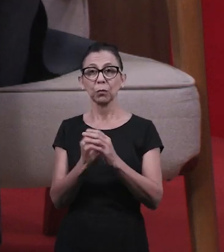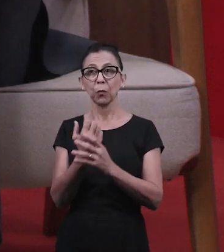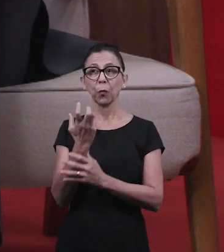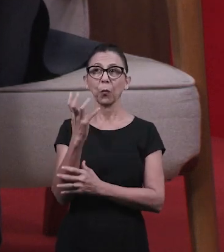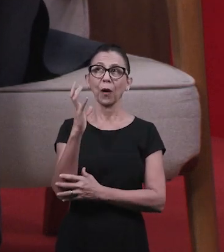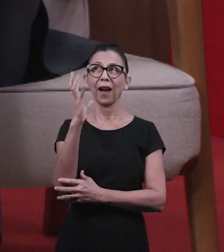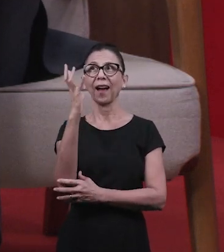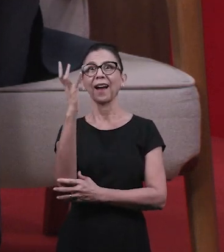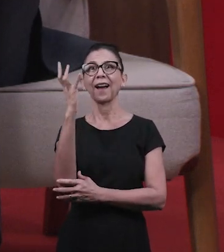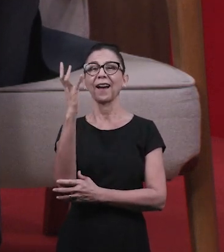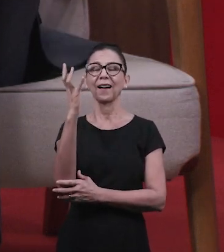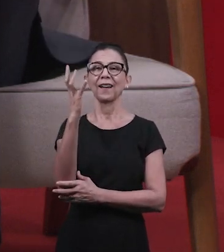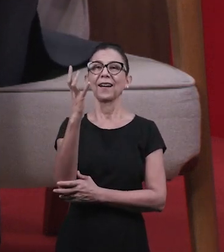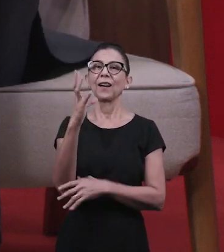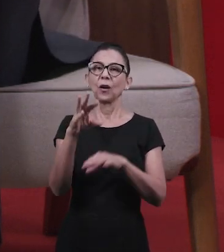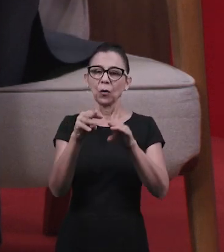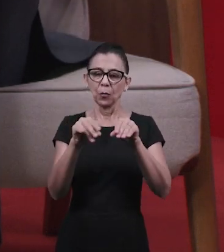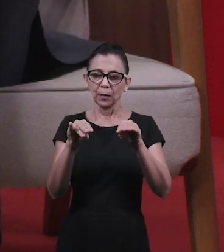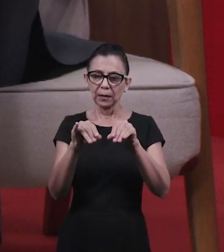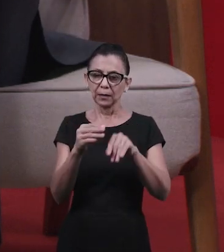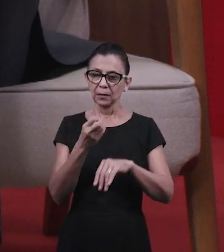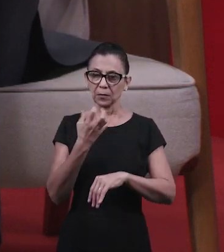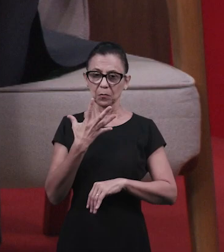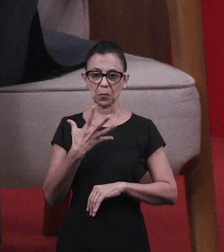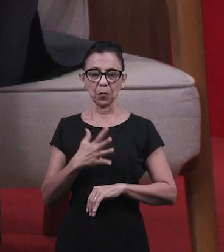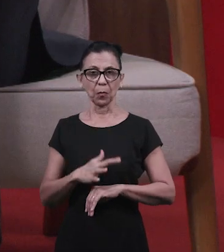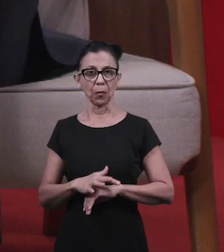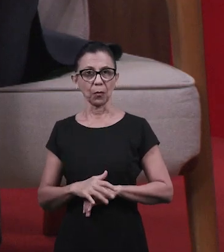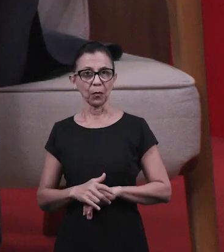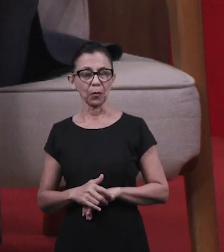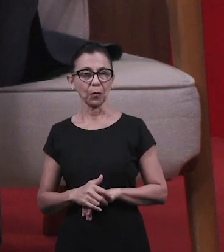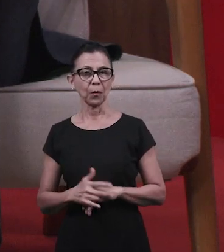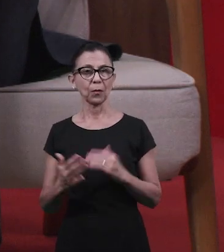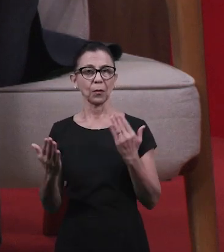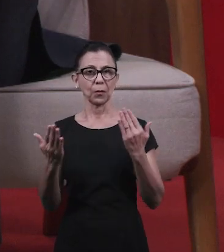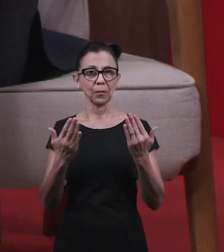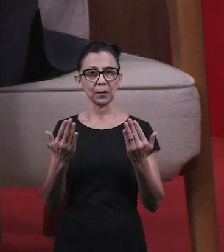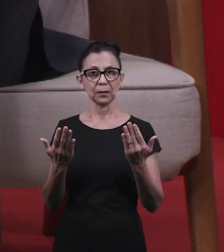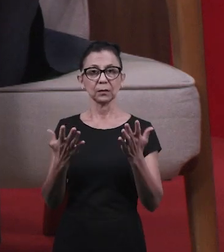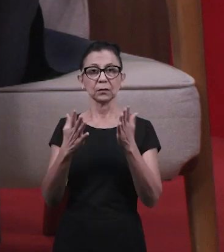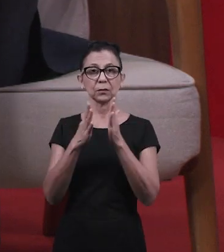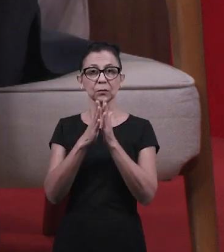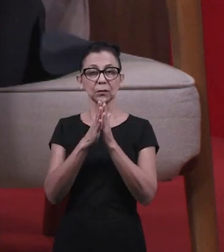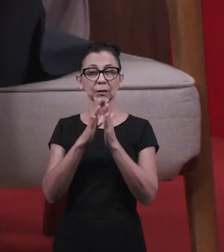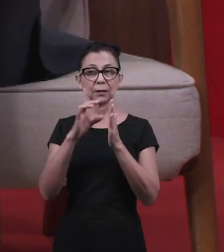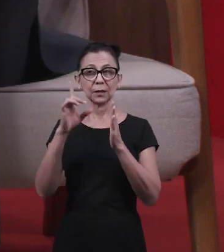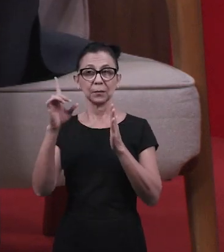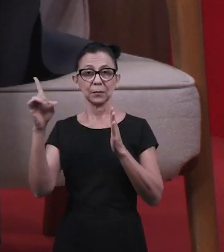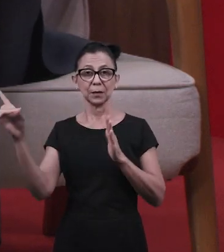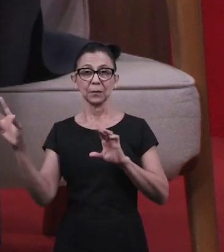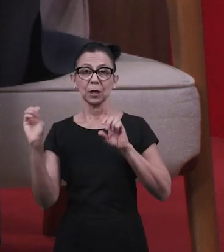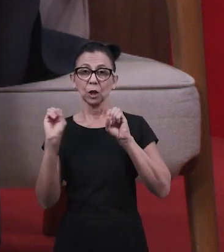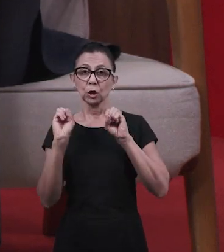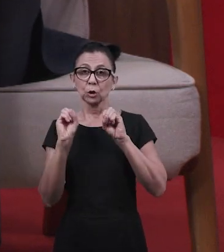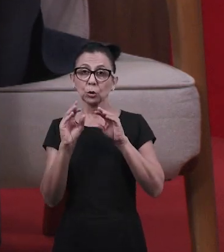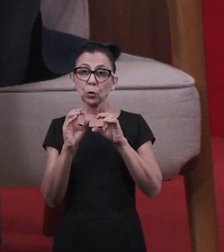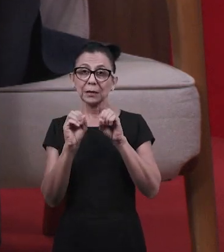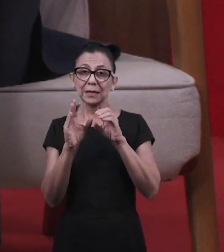terre, en montrant que la parole, quand elle tombe dans le cœur, qui la